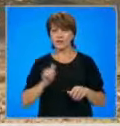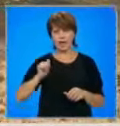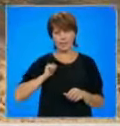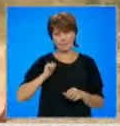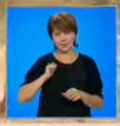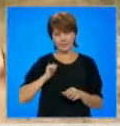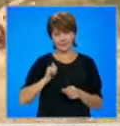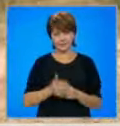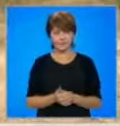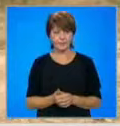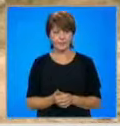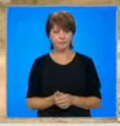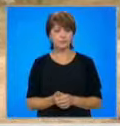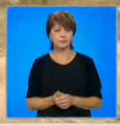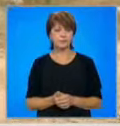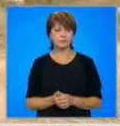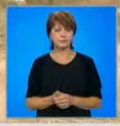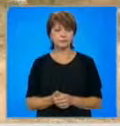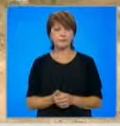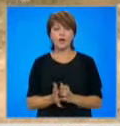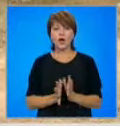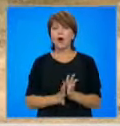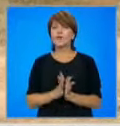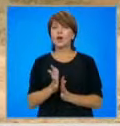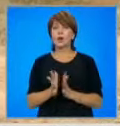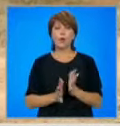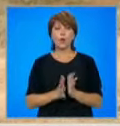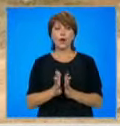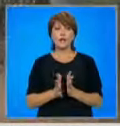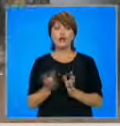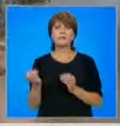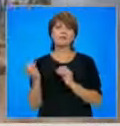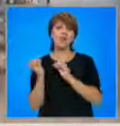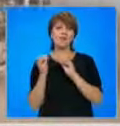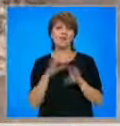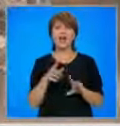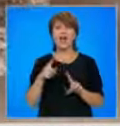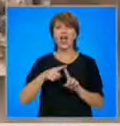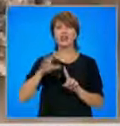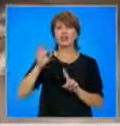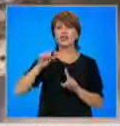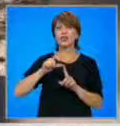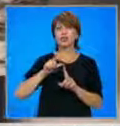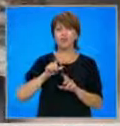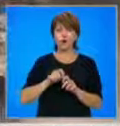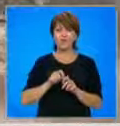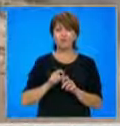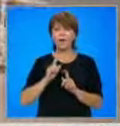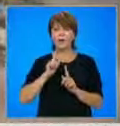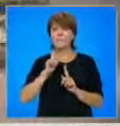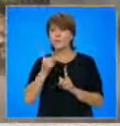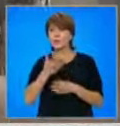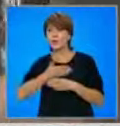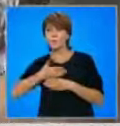през целия ден. Особеността на иголистната гора е, че образува се торф, който тлее, може да избие на метри от огнището и